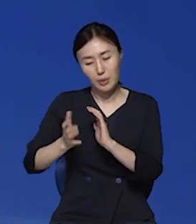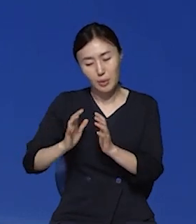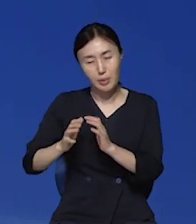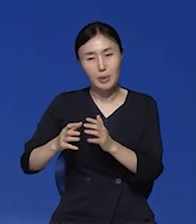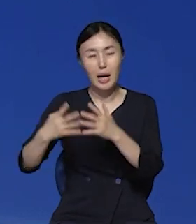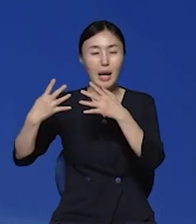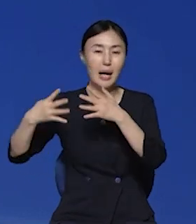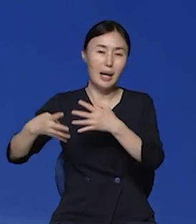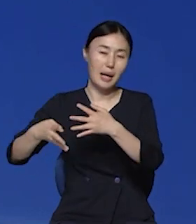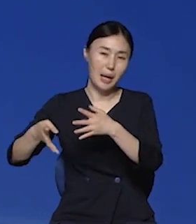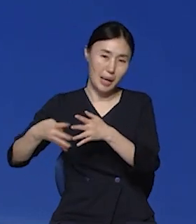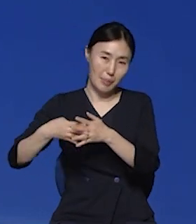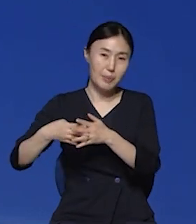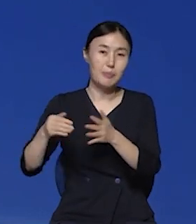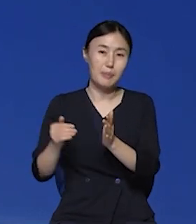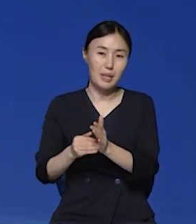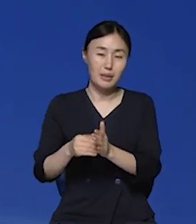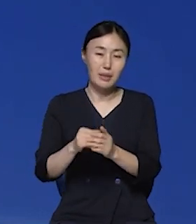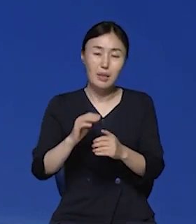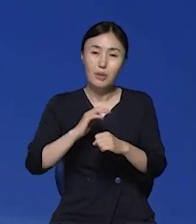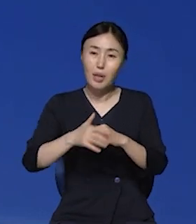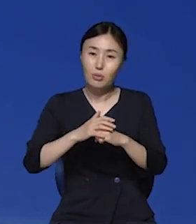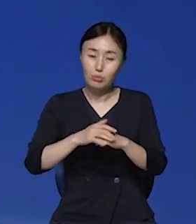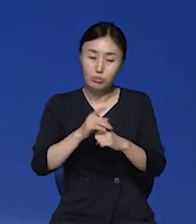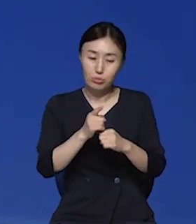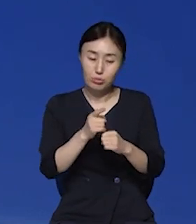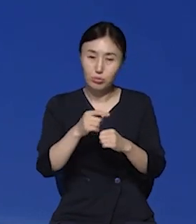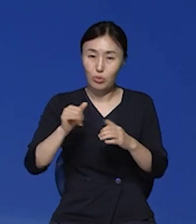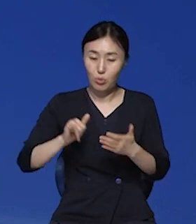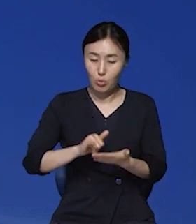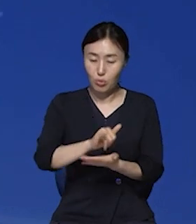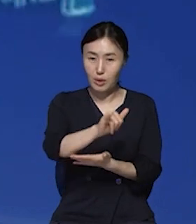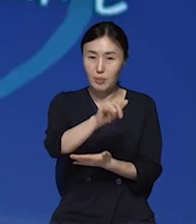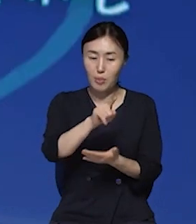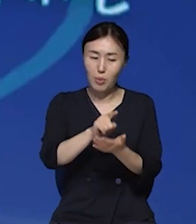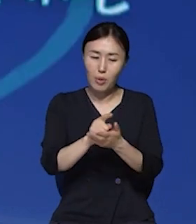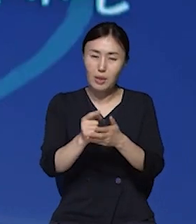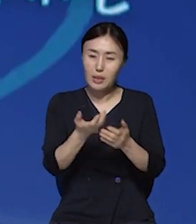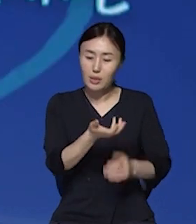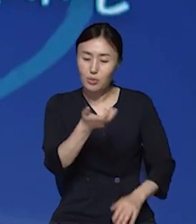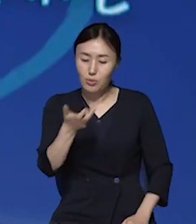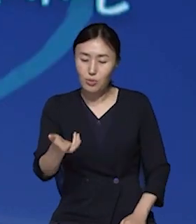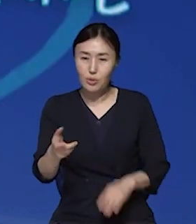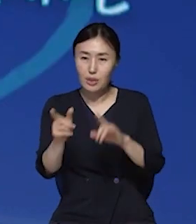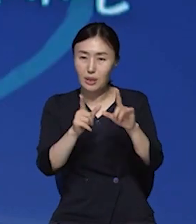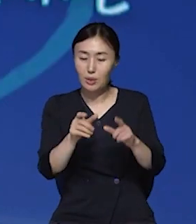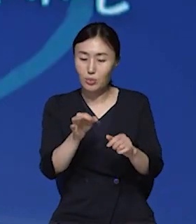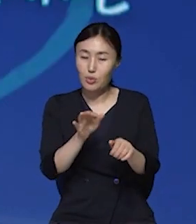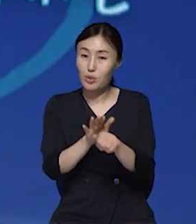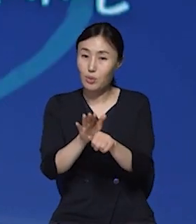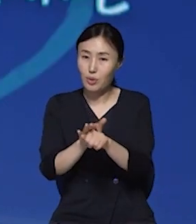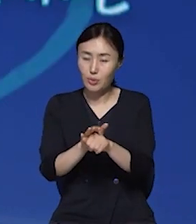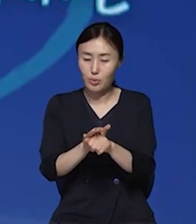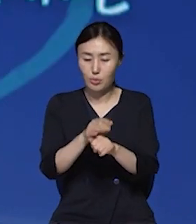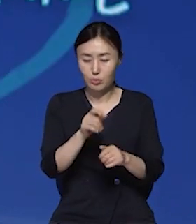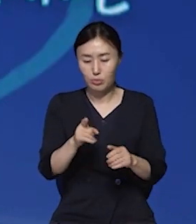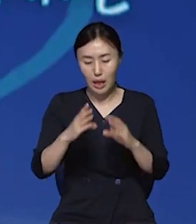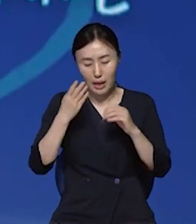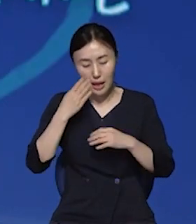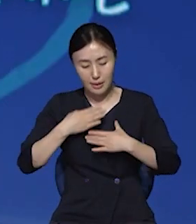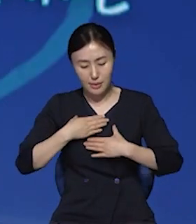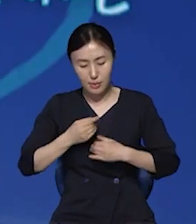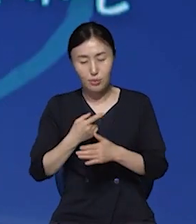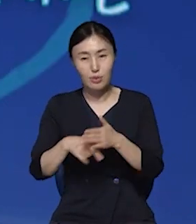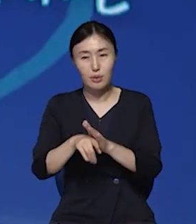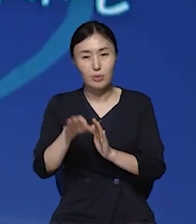다만 대구경북 신공항 특별법 시행령에는 있는 이주자 생계지원이나 정착지원금 등은 이번에도 포함되지